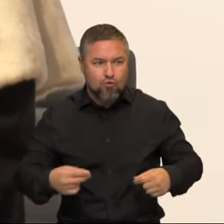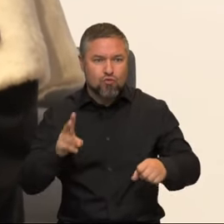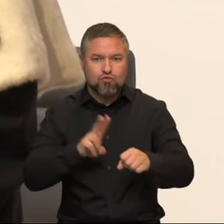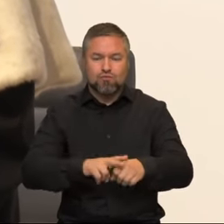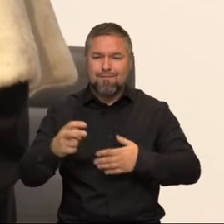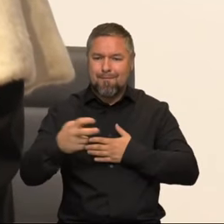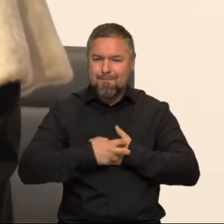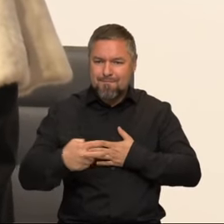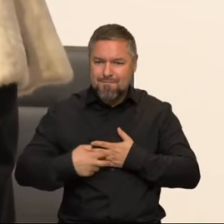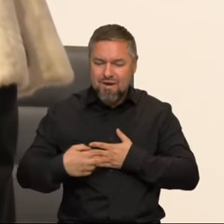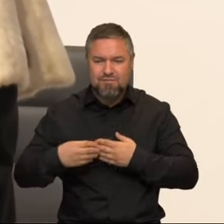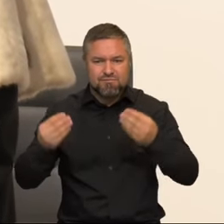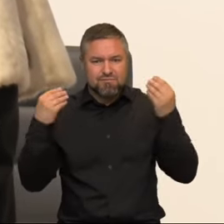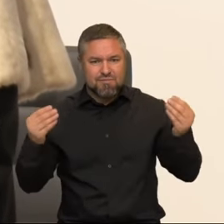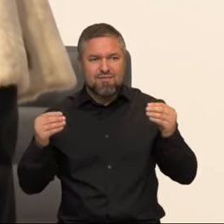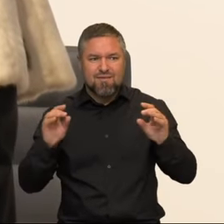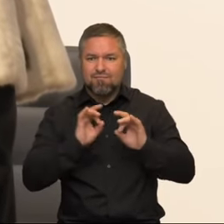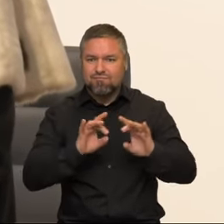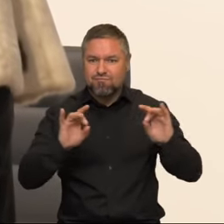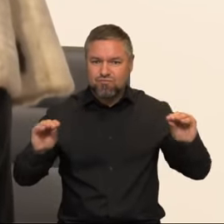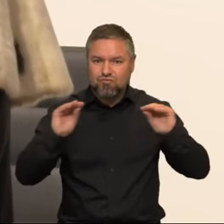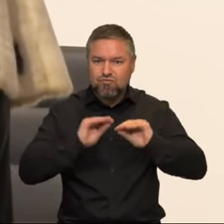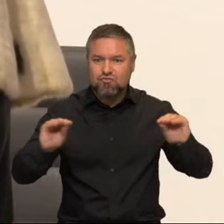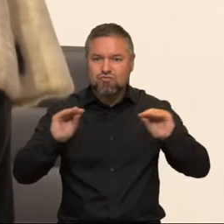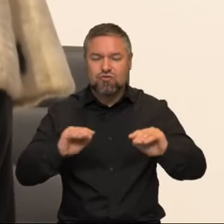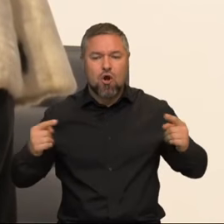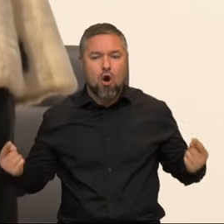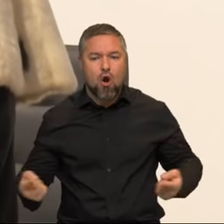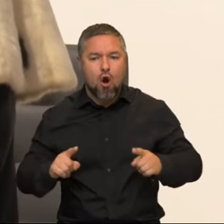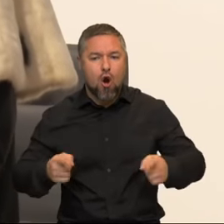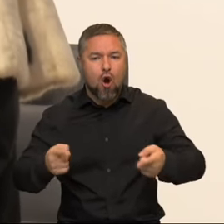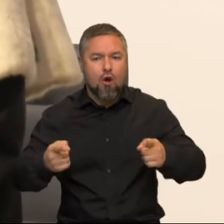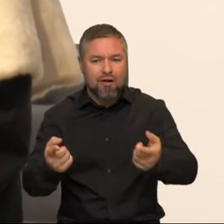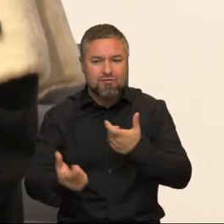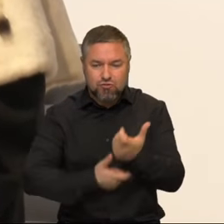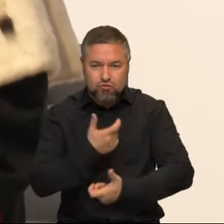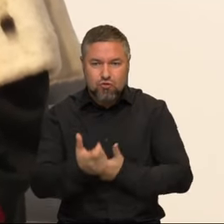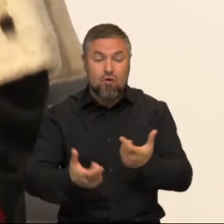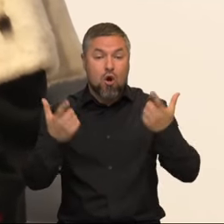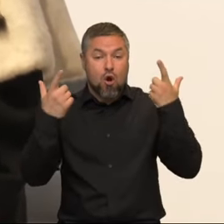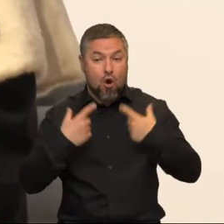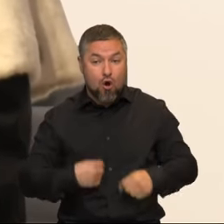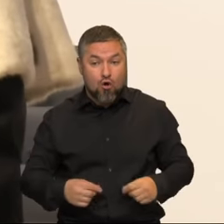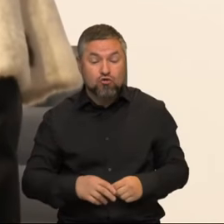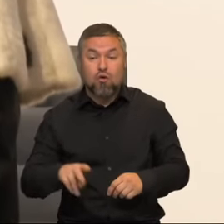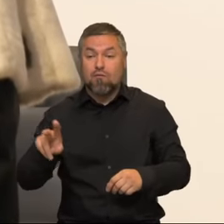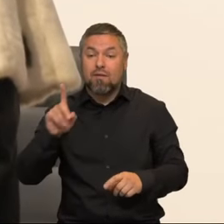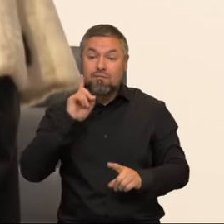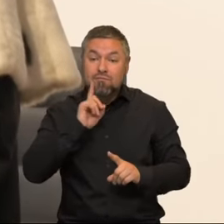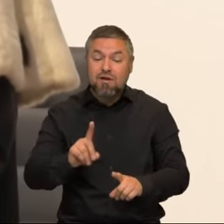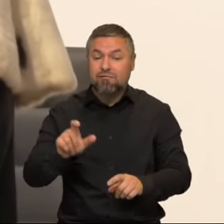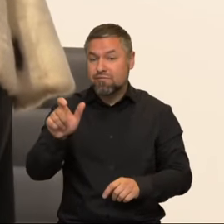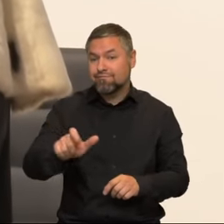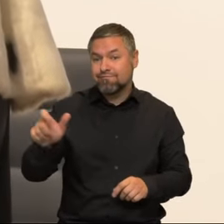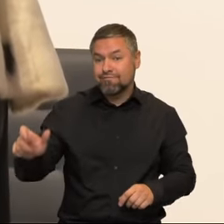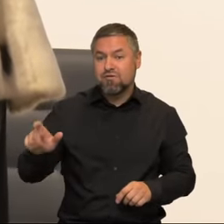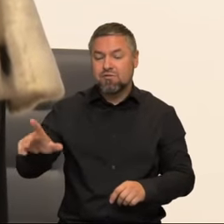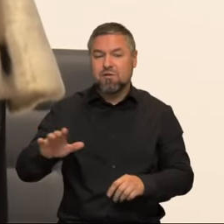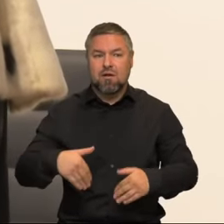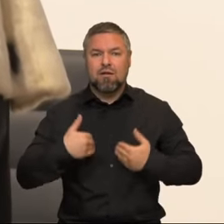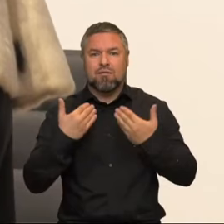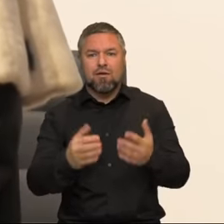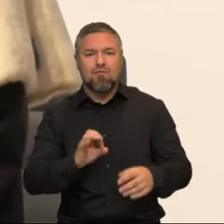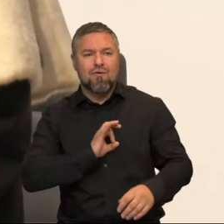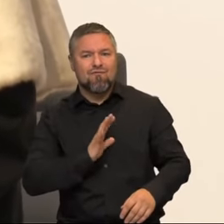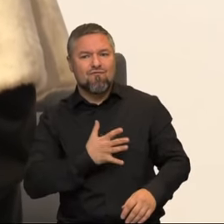uznanym badaczom, znamienitym dydaktykom i organizatorom. Osobom, które można powiedzieć oddały